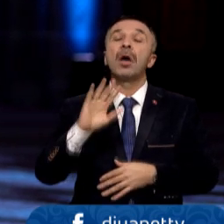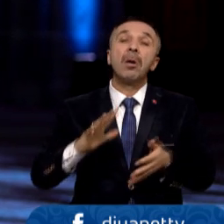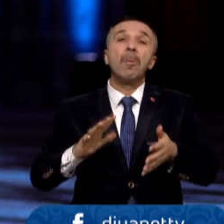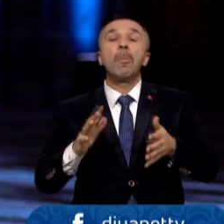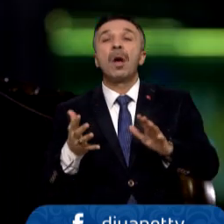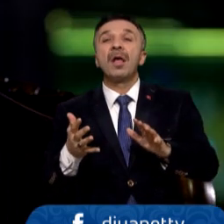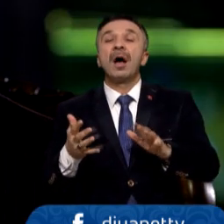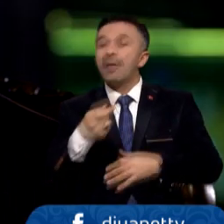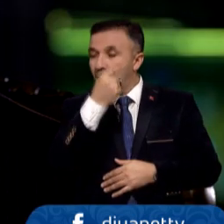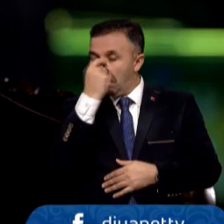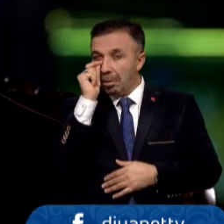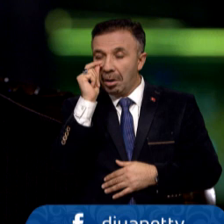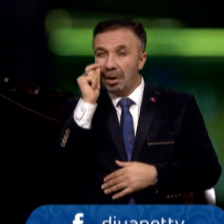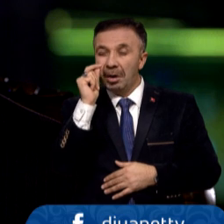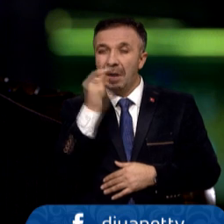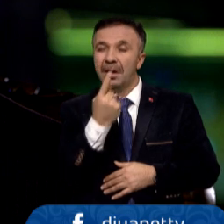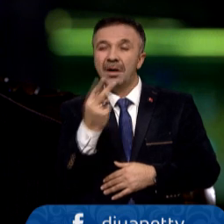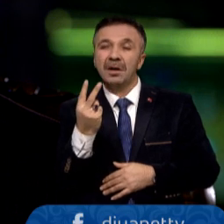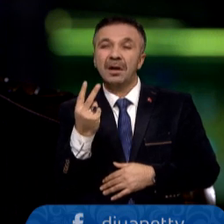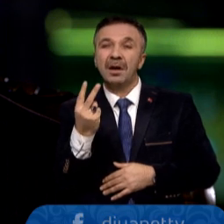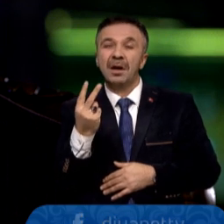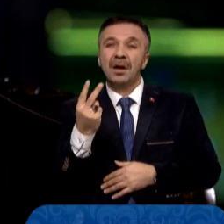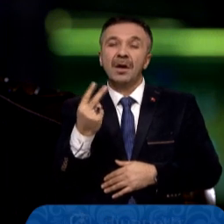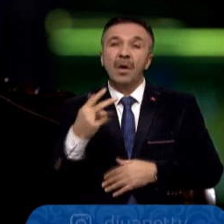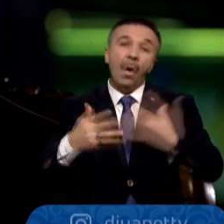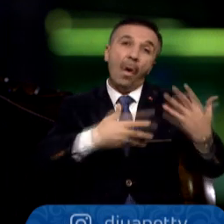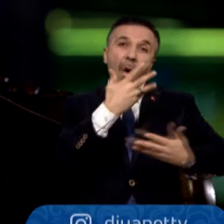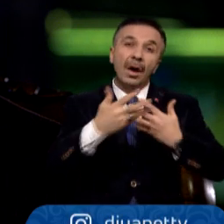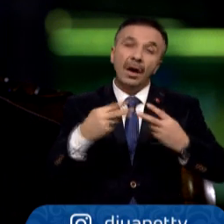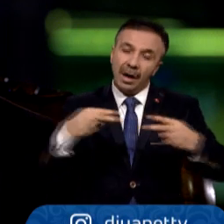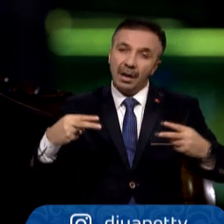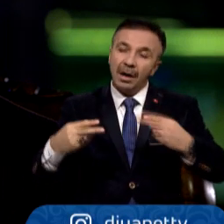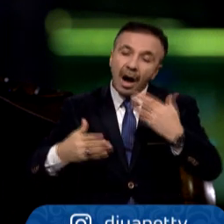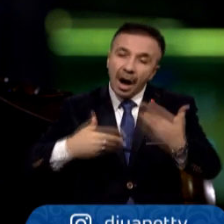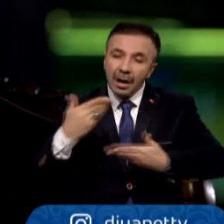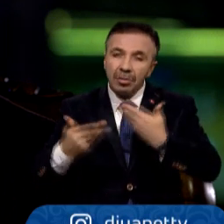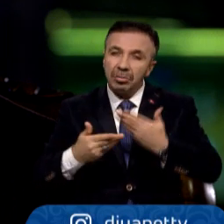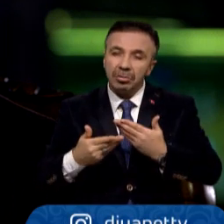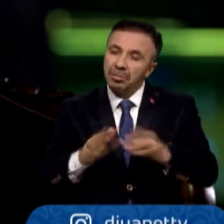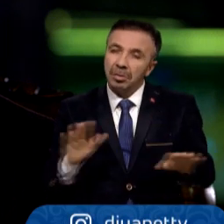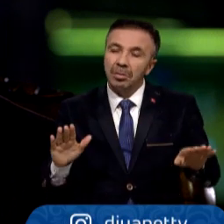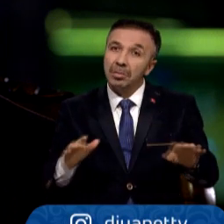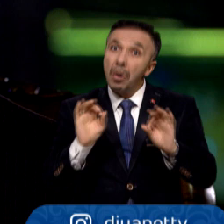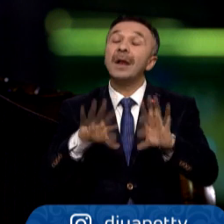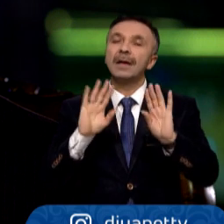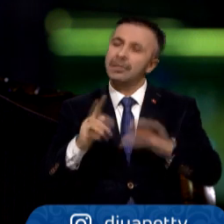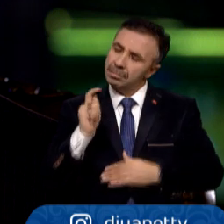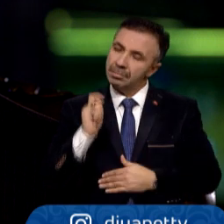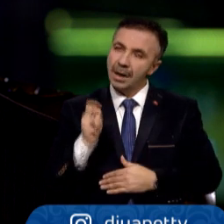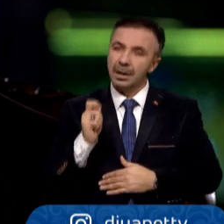veya basit bir iki hatıra anlatıp geçiyoruz böyle değil bilgi